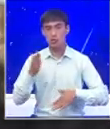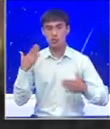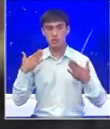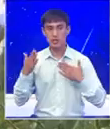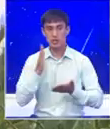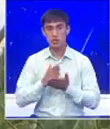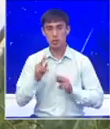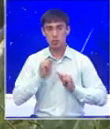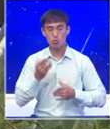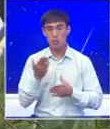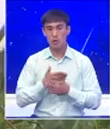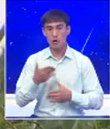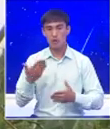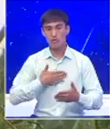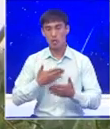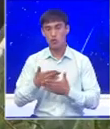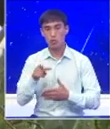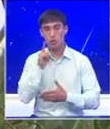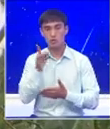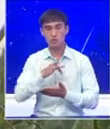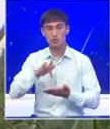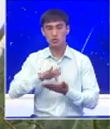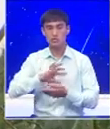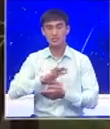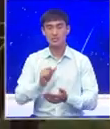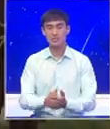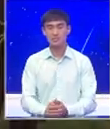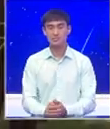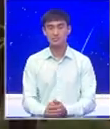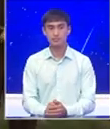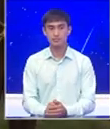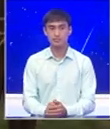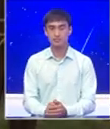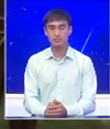В работе очень помогают волонтеры молодежного ресурсного центра.